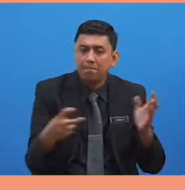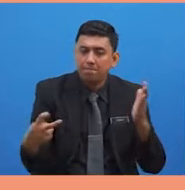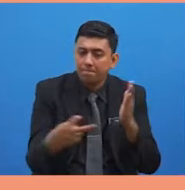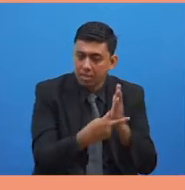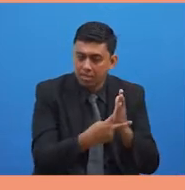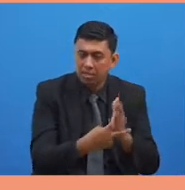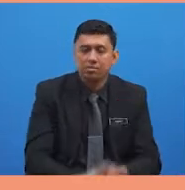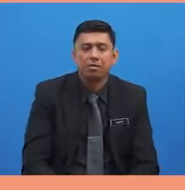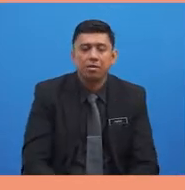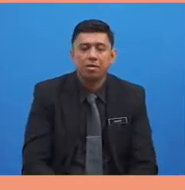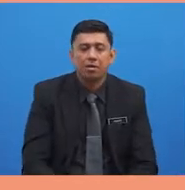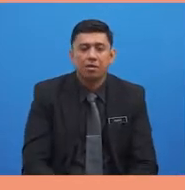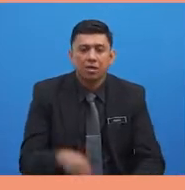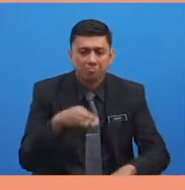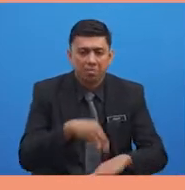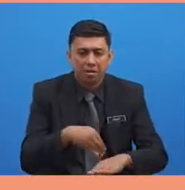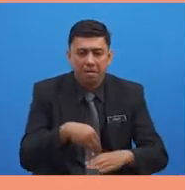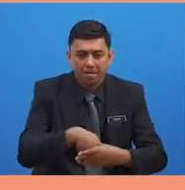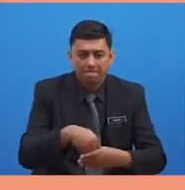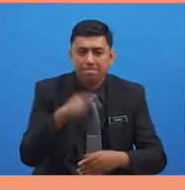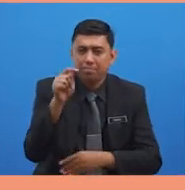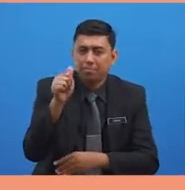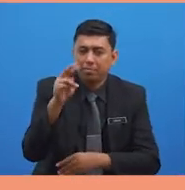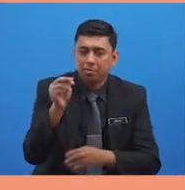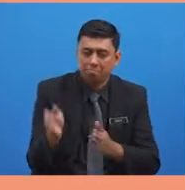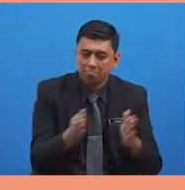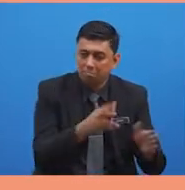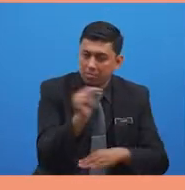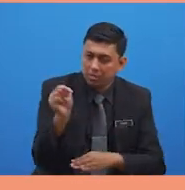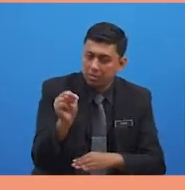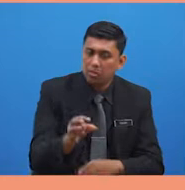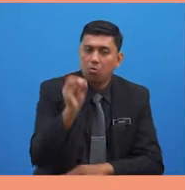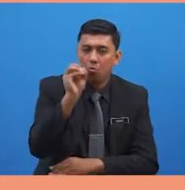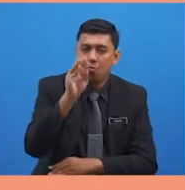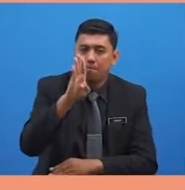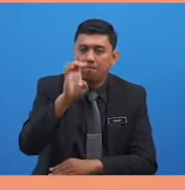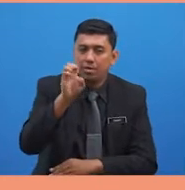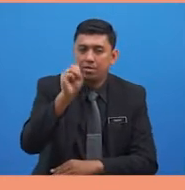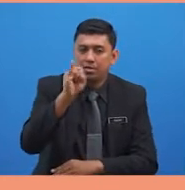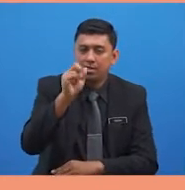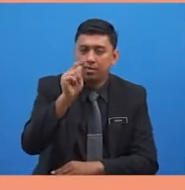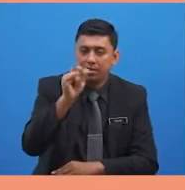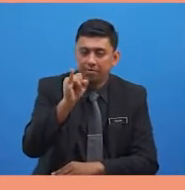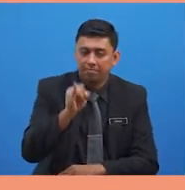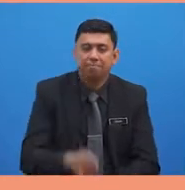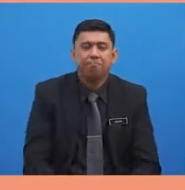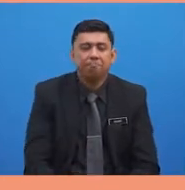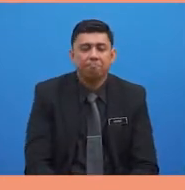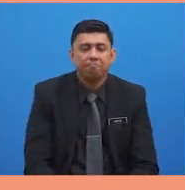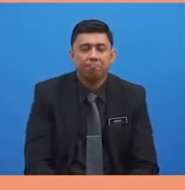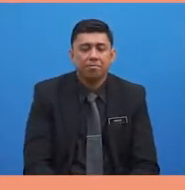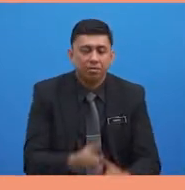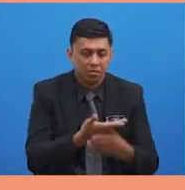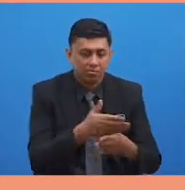pada indeks sifar dalam tata susunan, iaitu obesiti. Kemudian,